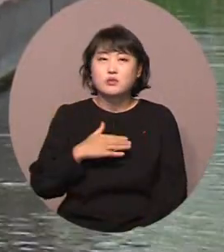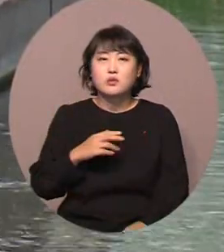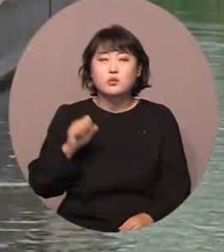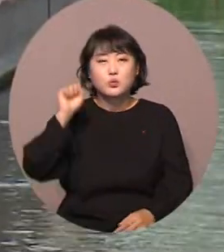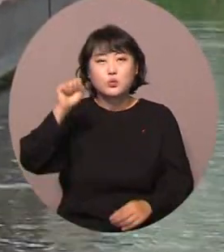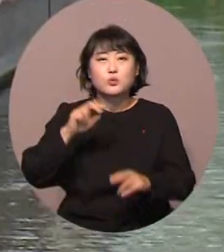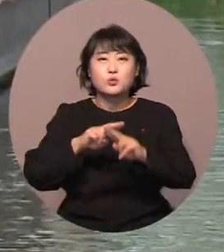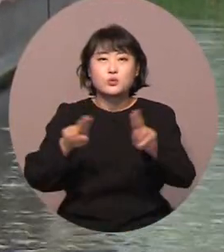철수했습니다